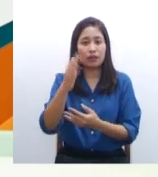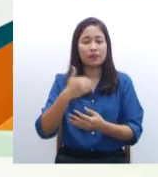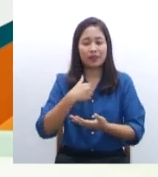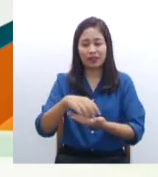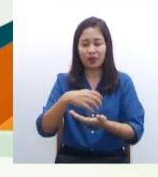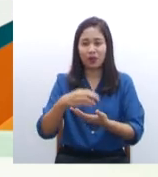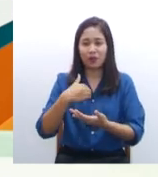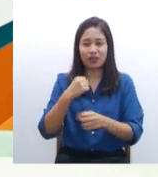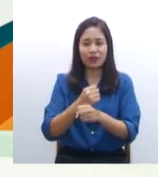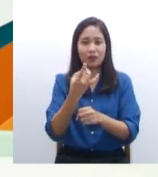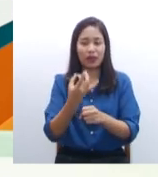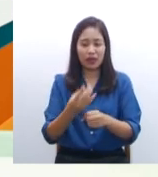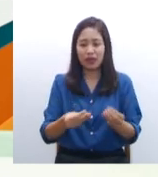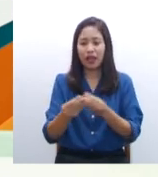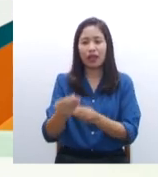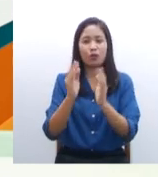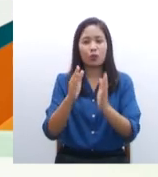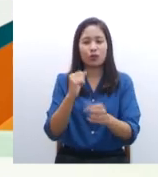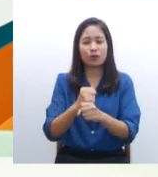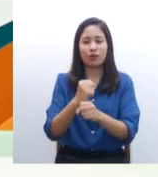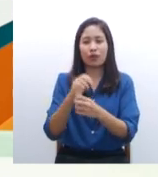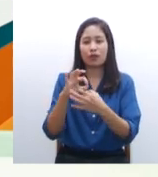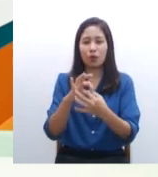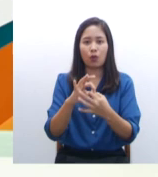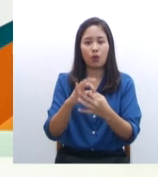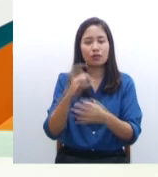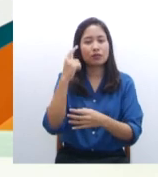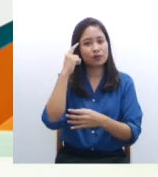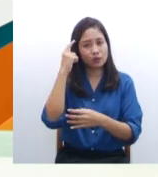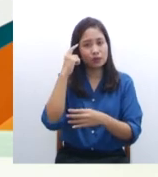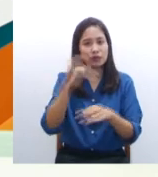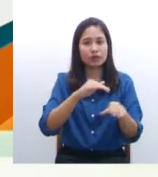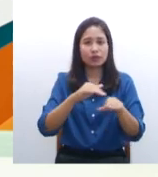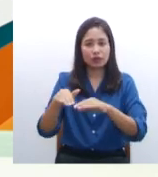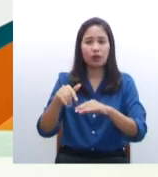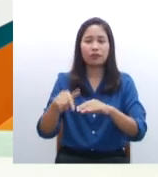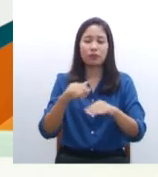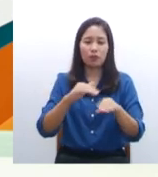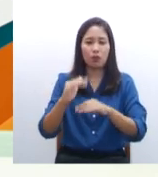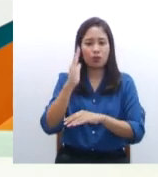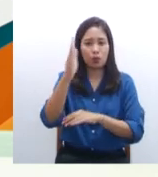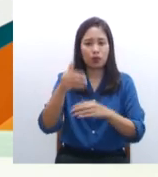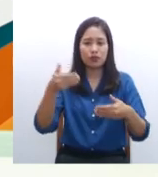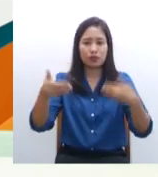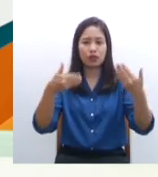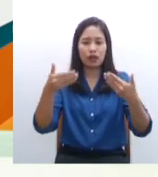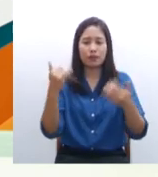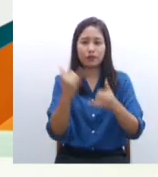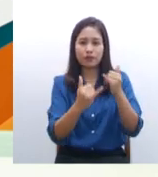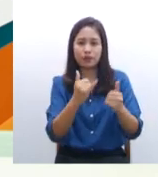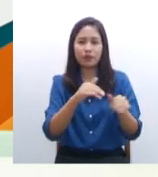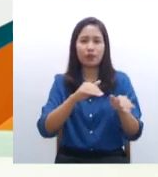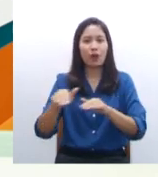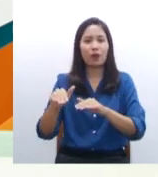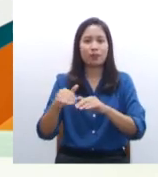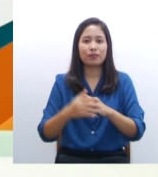จ้งให้ผู้ที่เกี่ยวข้องได้รับทราบแล้วก็ได้เตรียมความพร้อมในการเข้าร่วมกิจกรรมในหลายๆกิจกรรมที่จะแจ้งให้ทราบดังต่อไปนี้